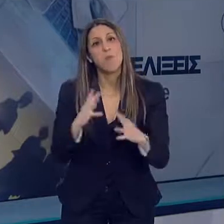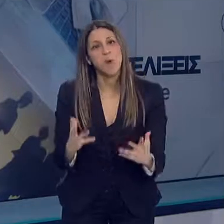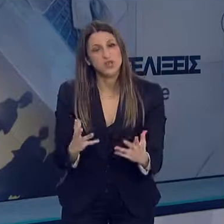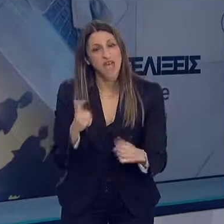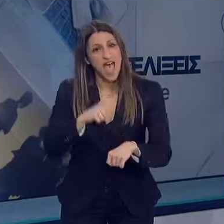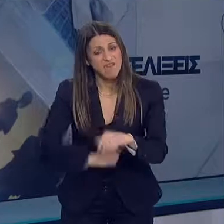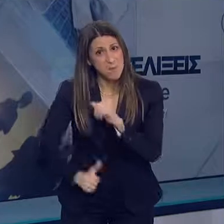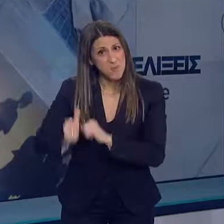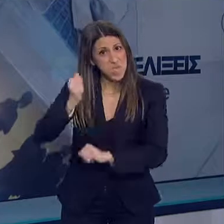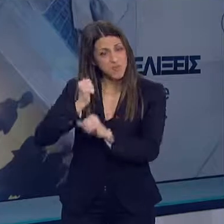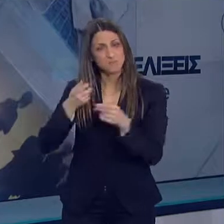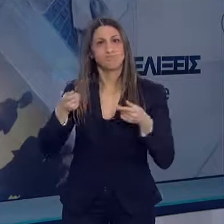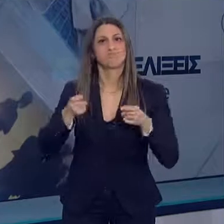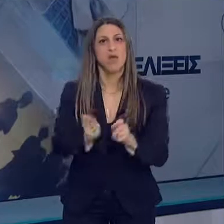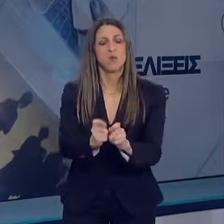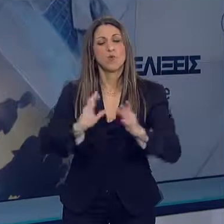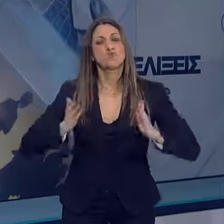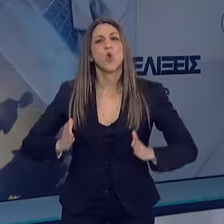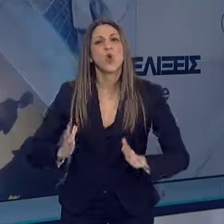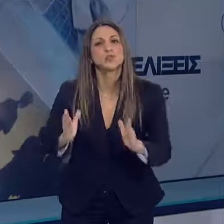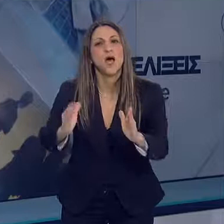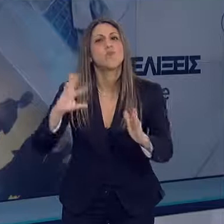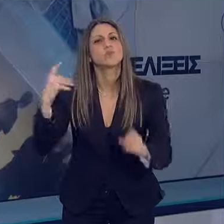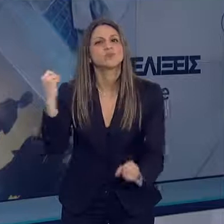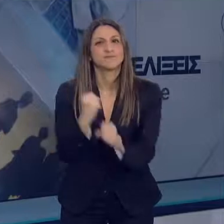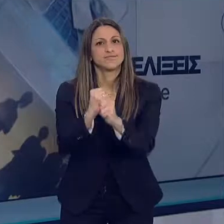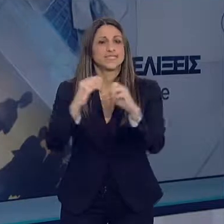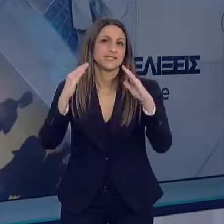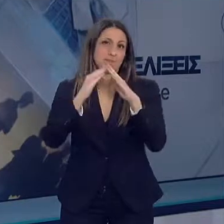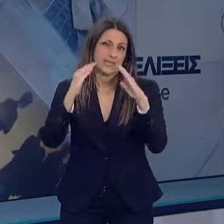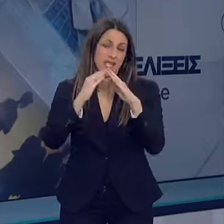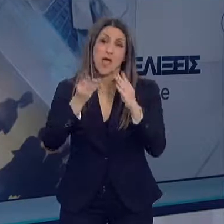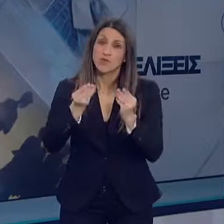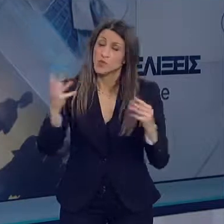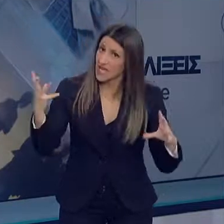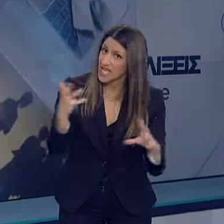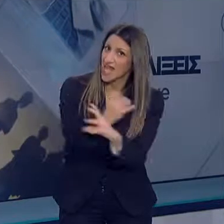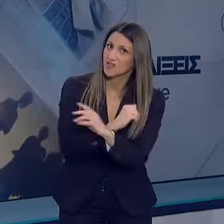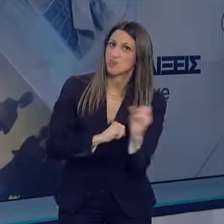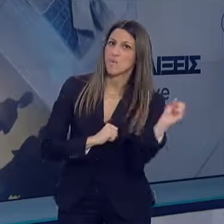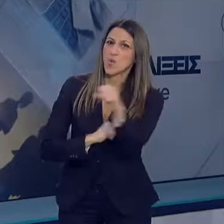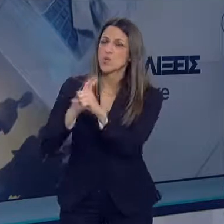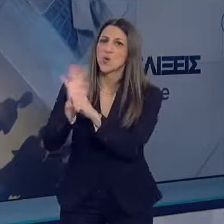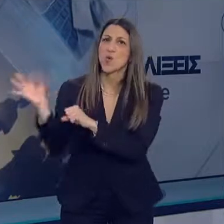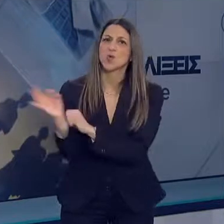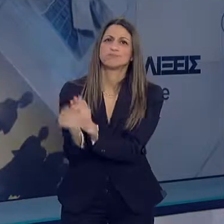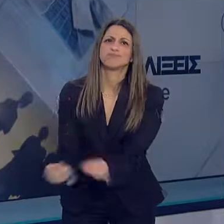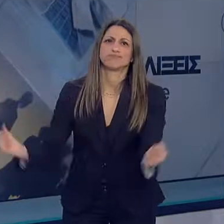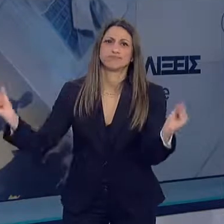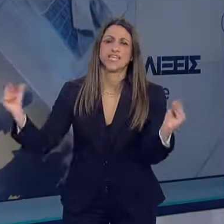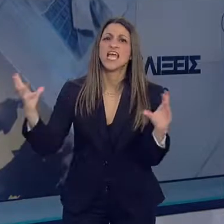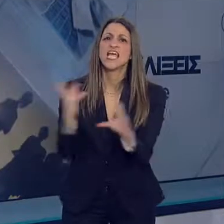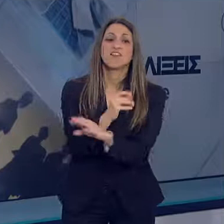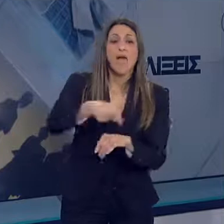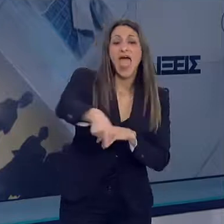πίσω. Θα νικήσουμε μόνο αν μείνουμε σπίτι. Θα νικήσουμε μόνο αν συνεχίσουμε να βάζουμε το εμείς πάνω από το εγώ.